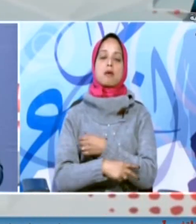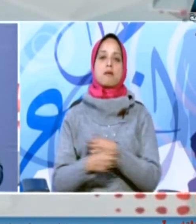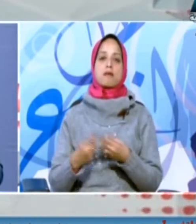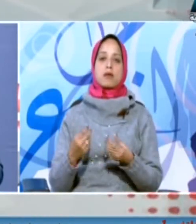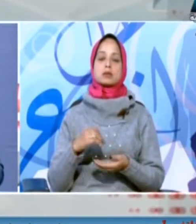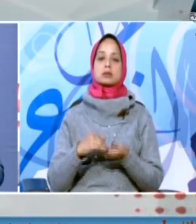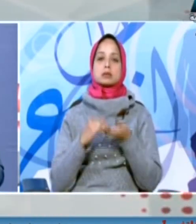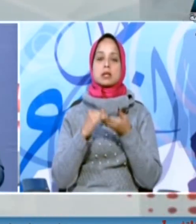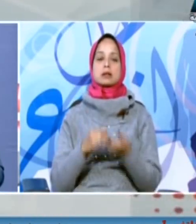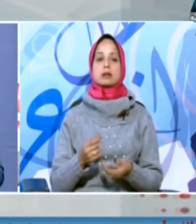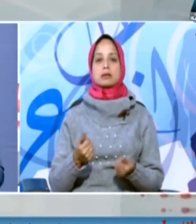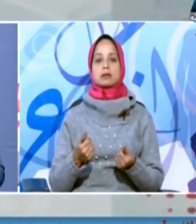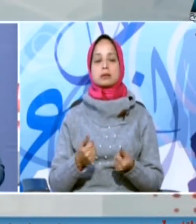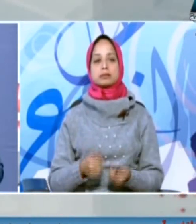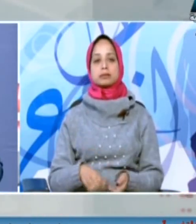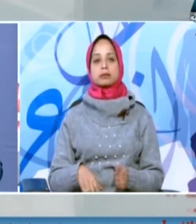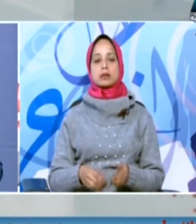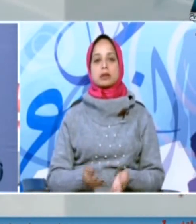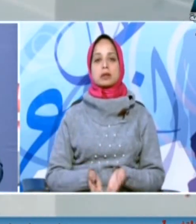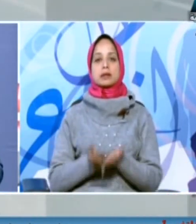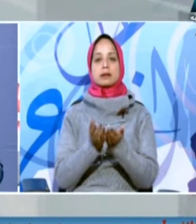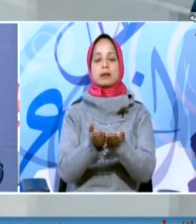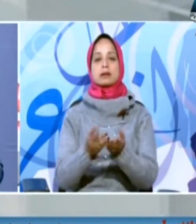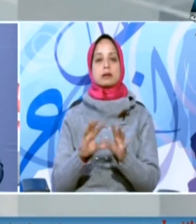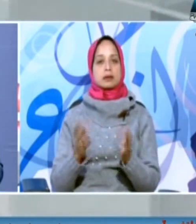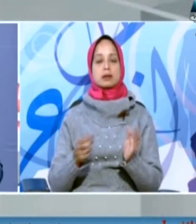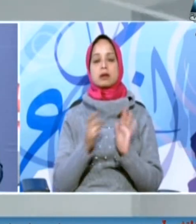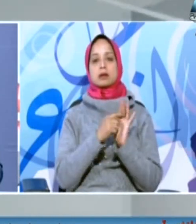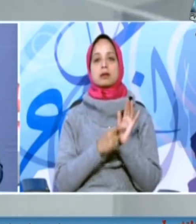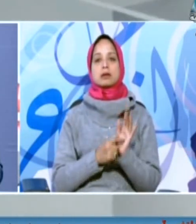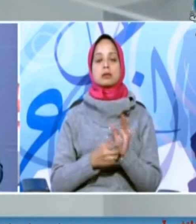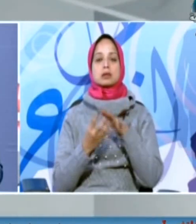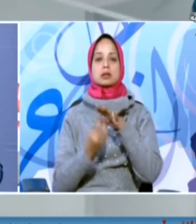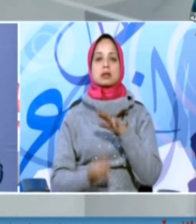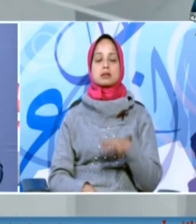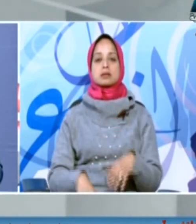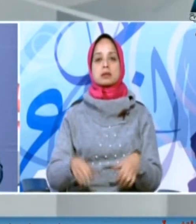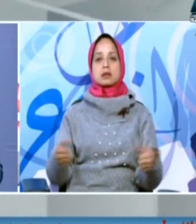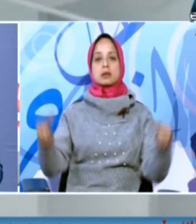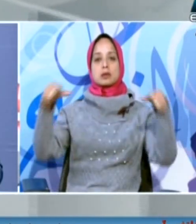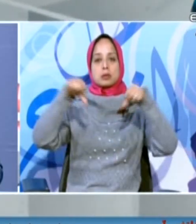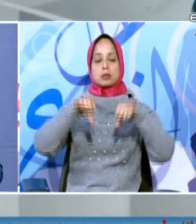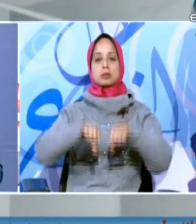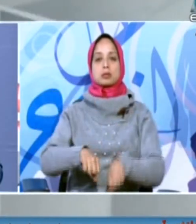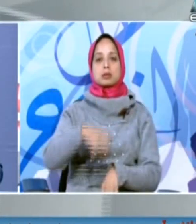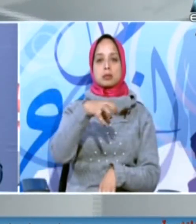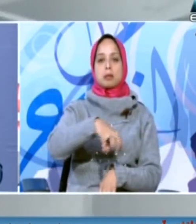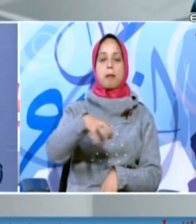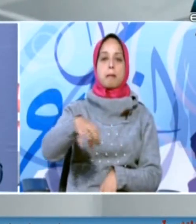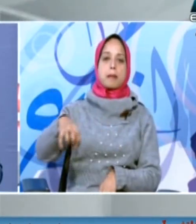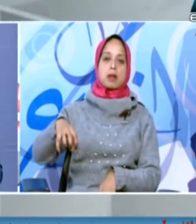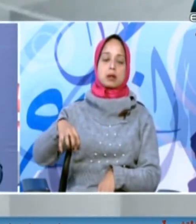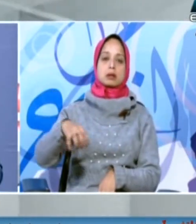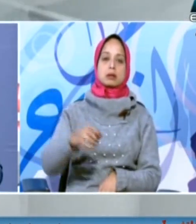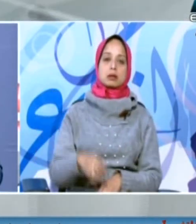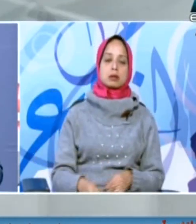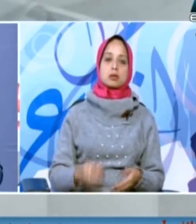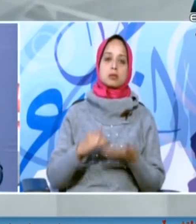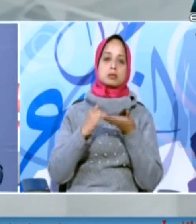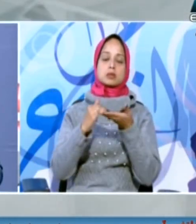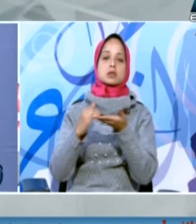والعهد. ايه نتيجه قانون التصفيه؟ انهيار احوال البلاد وانهيار الخدمات وسوء